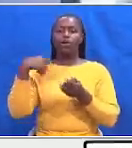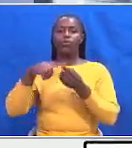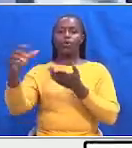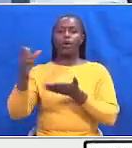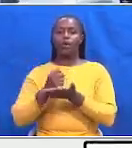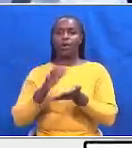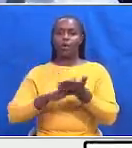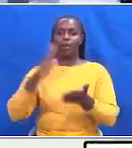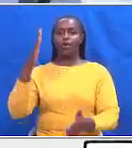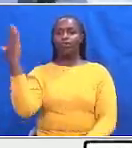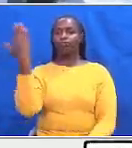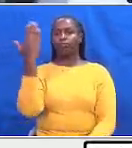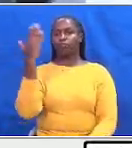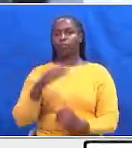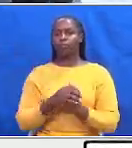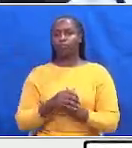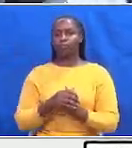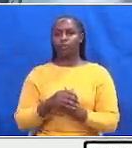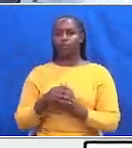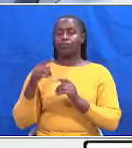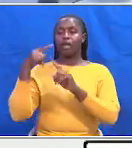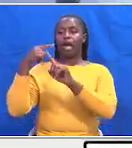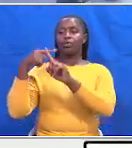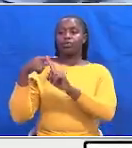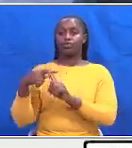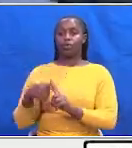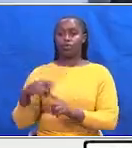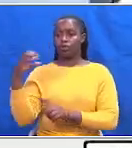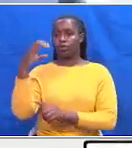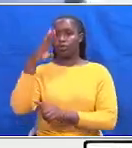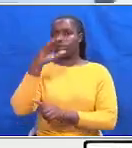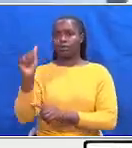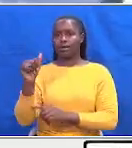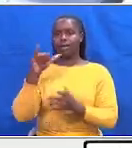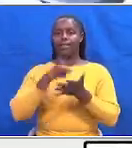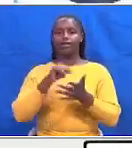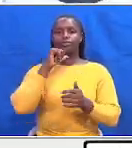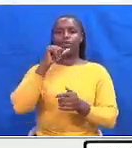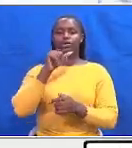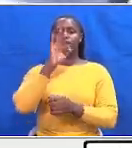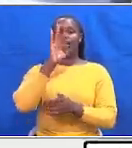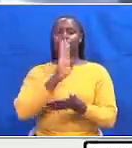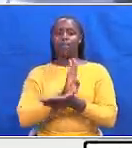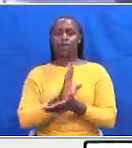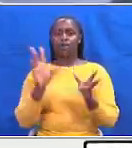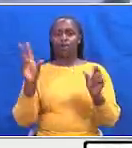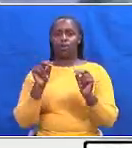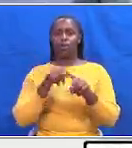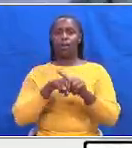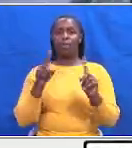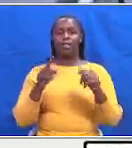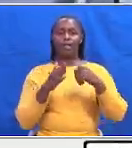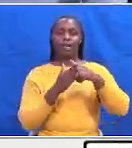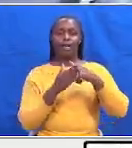been misinformed. The total cost of the CBA is not 4.3 billion. It is